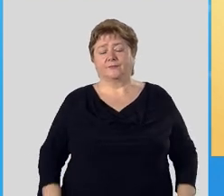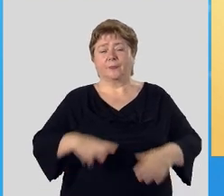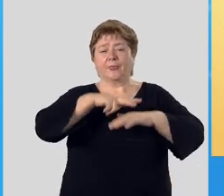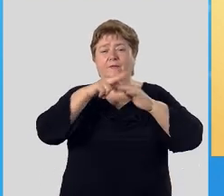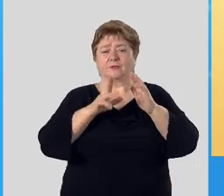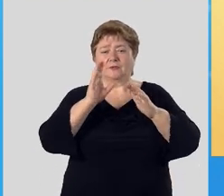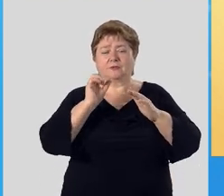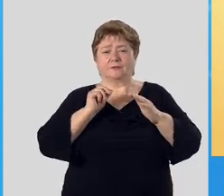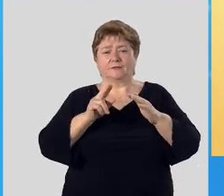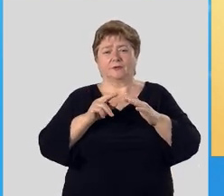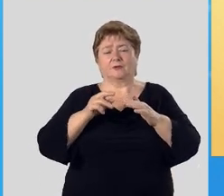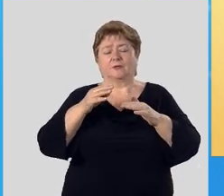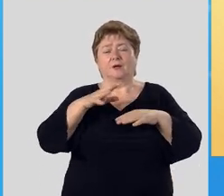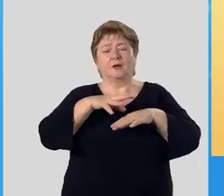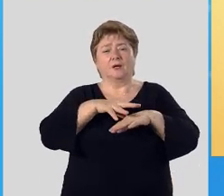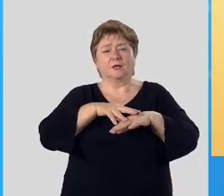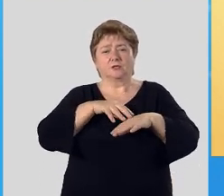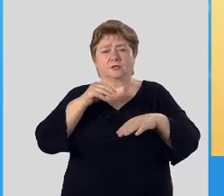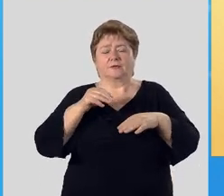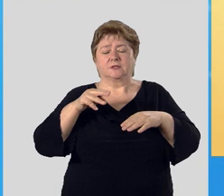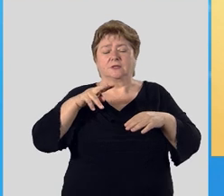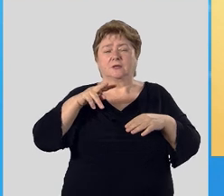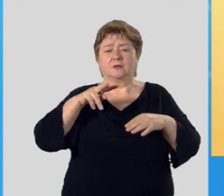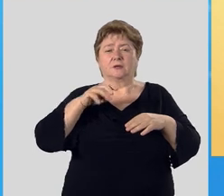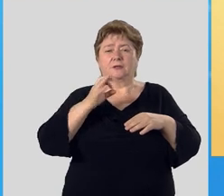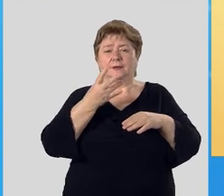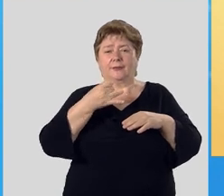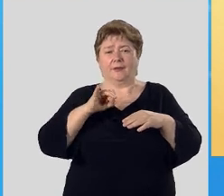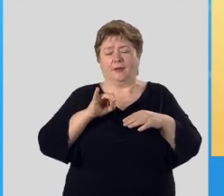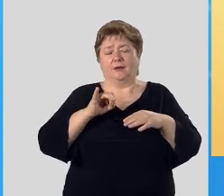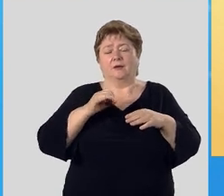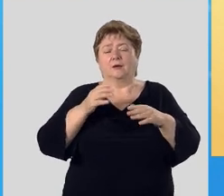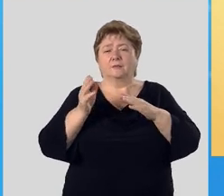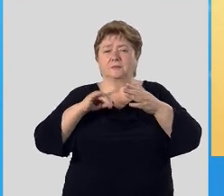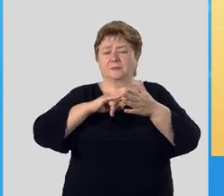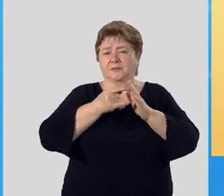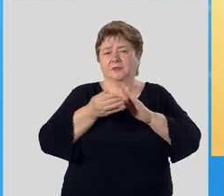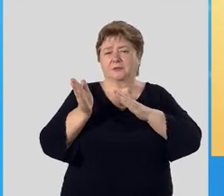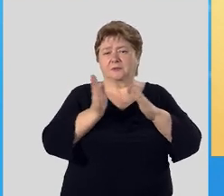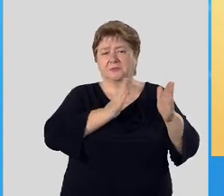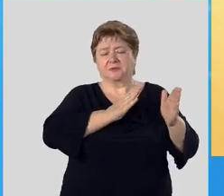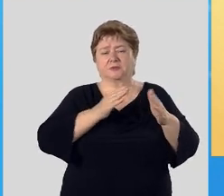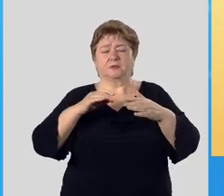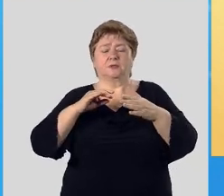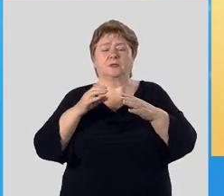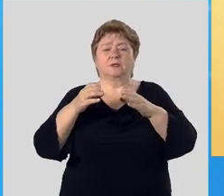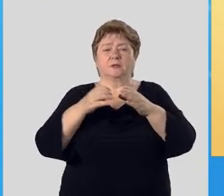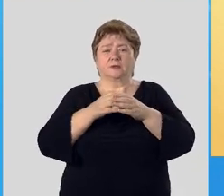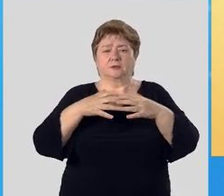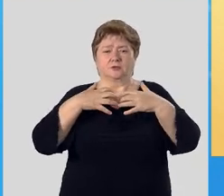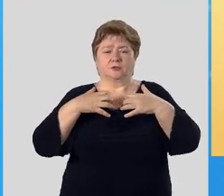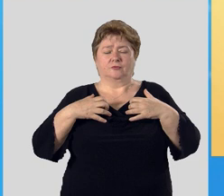18 веке шведский ученый карл линней классифицировал животных и поместим в одну группу